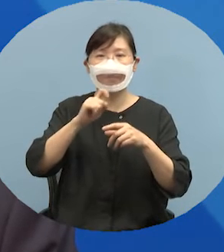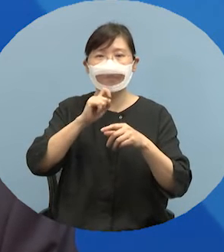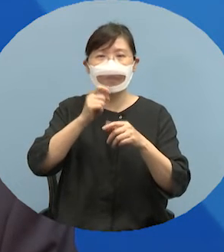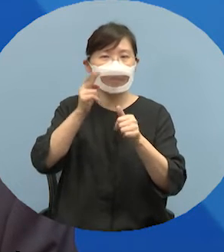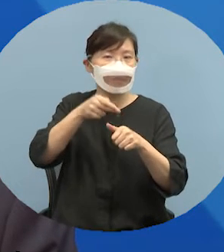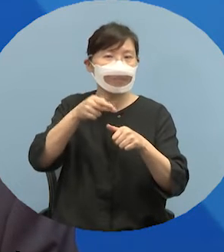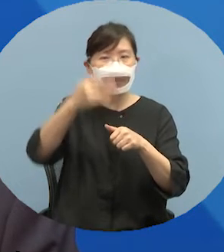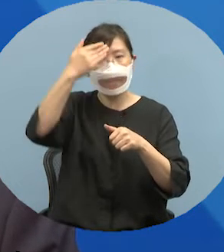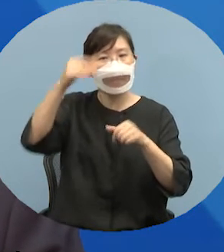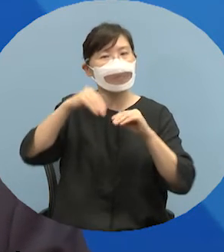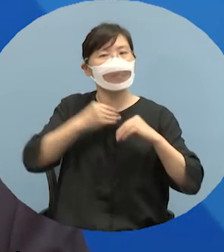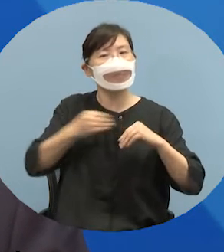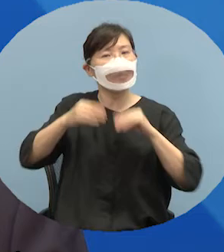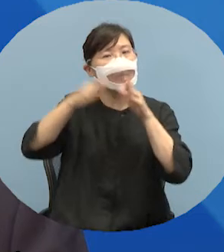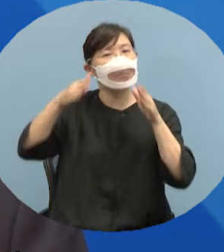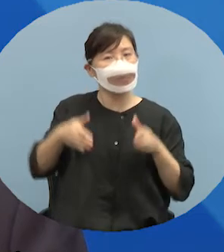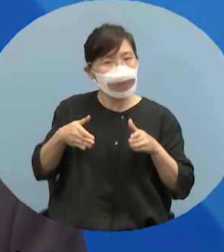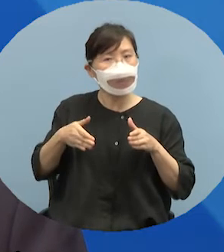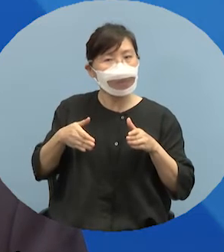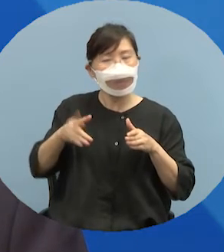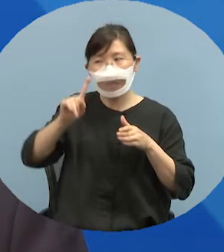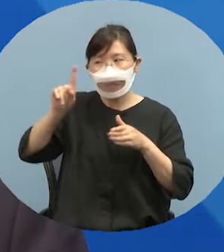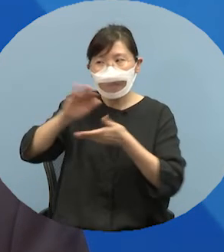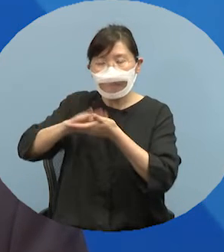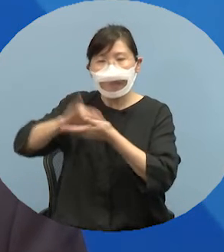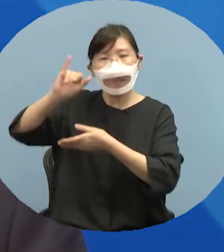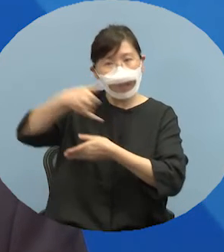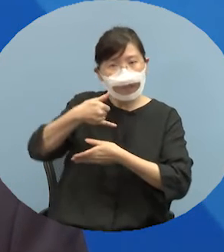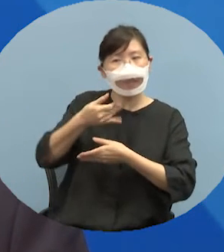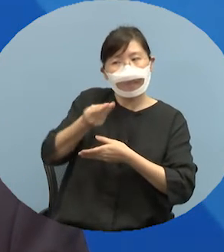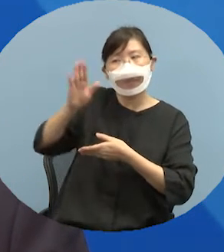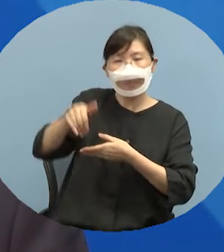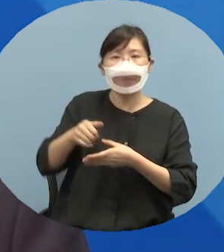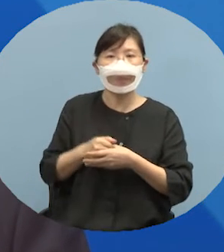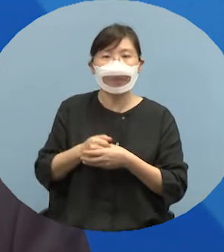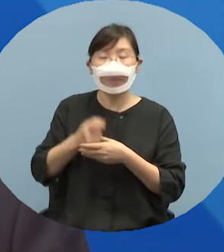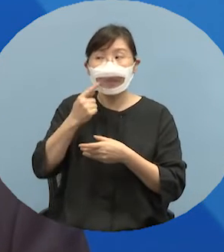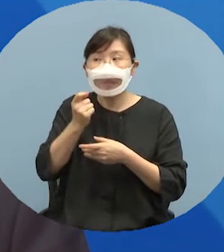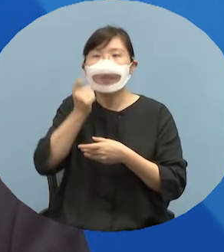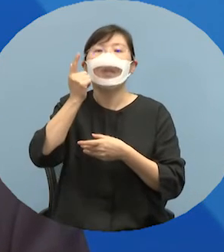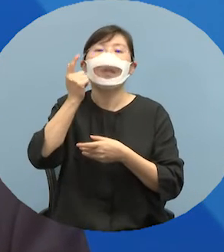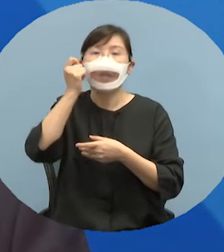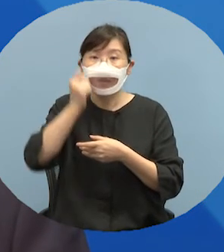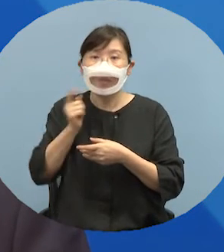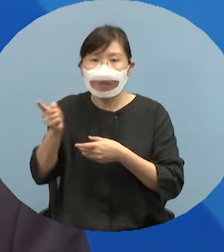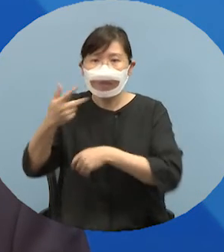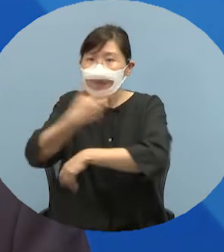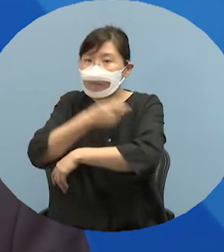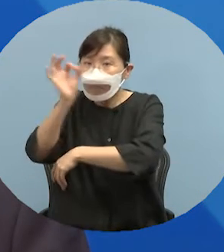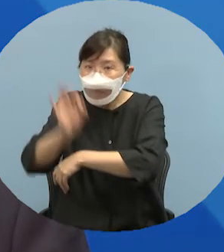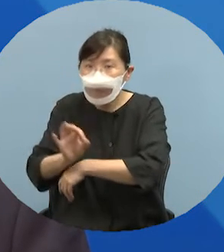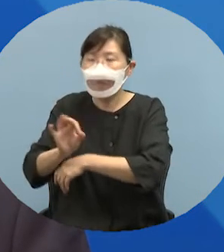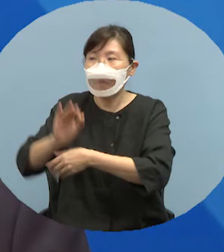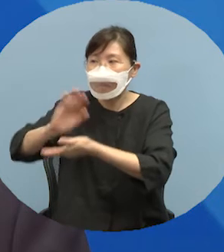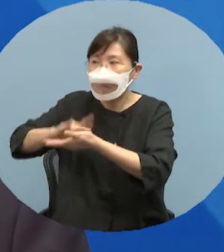這些藥物，等一些市民來到我們指定診所都可以接受到這個治療的。年紀比較大的長者，他們沒有打到疫